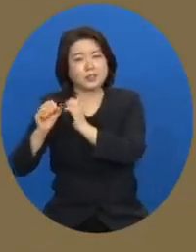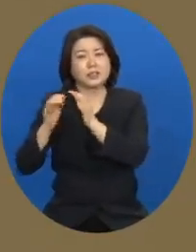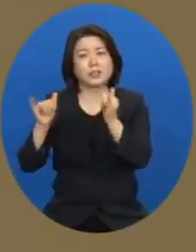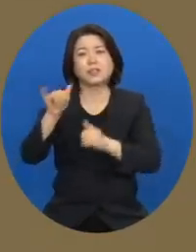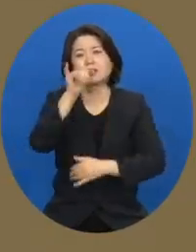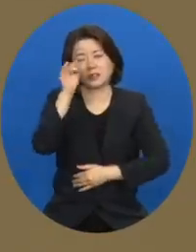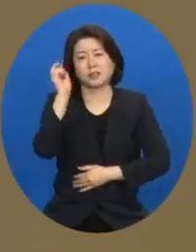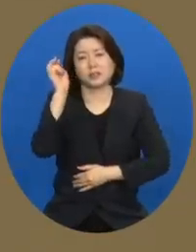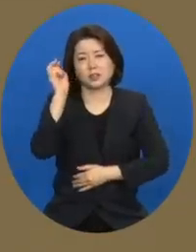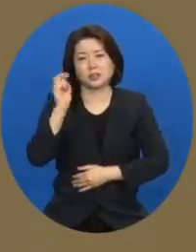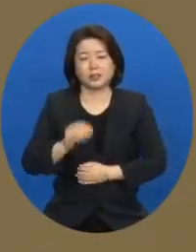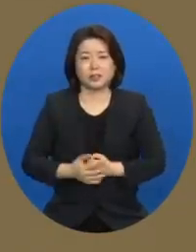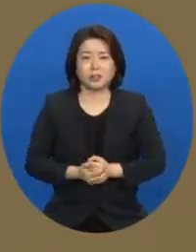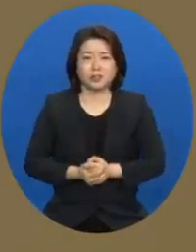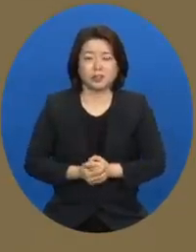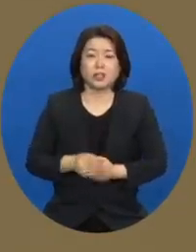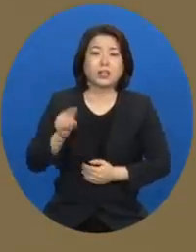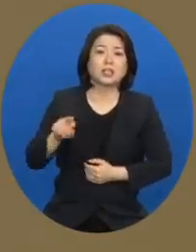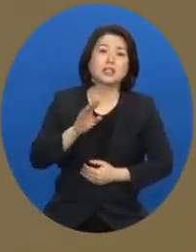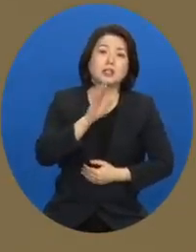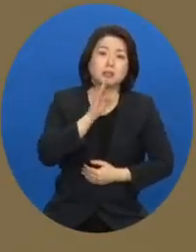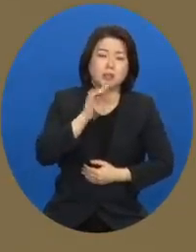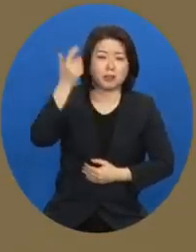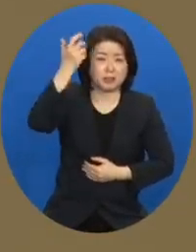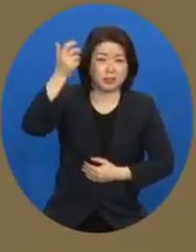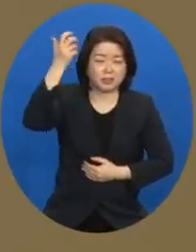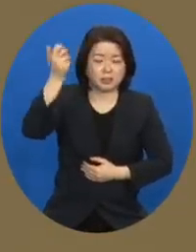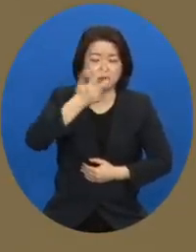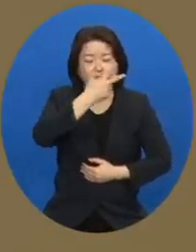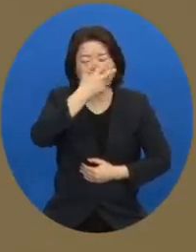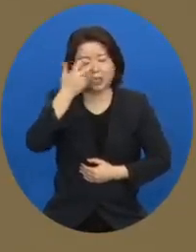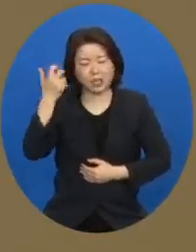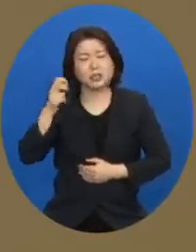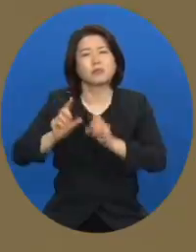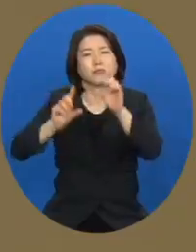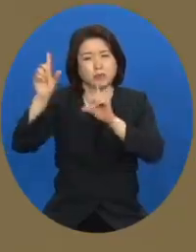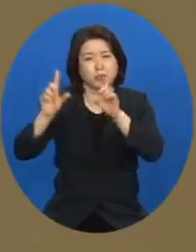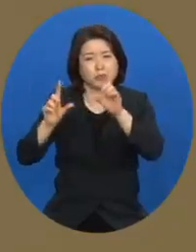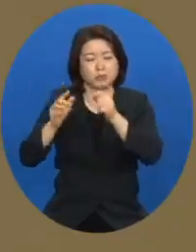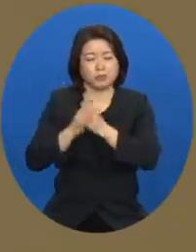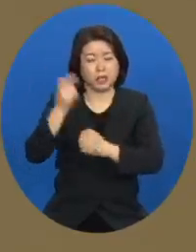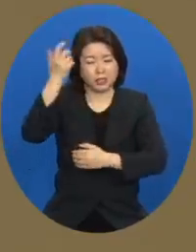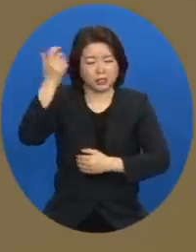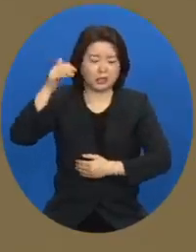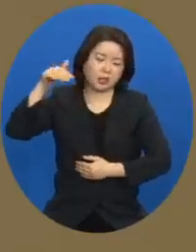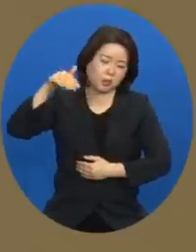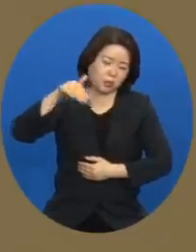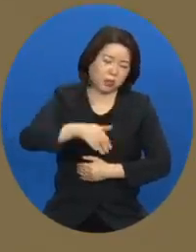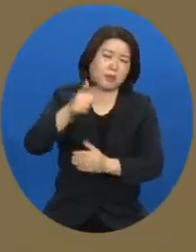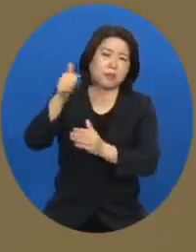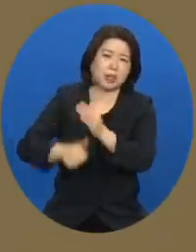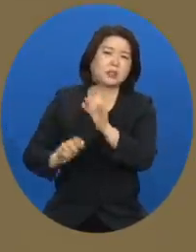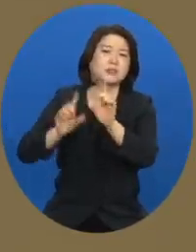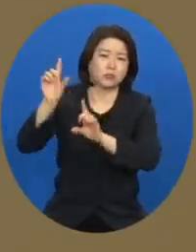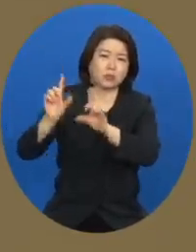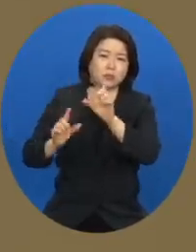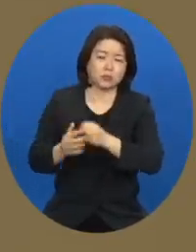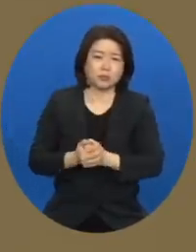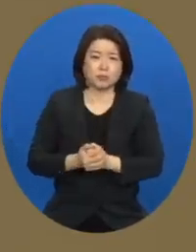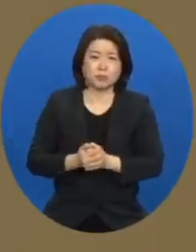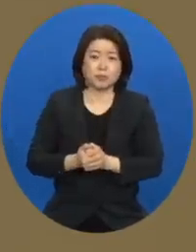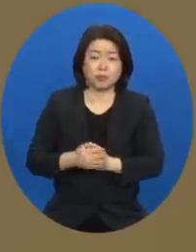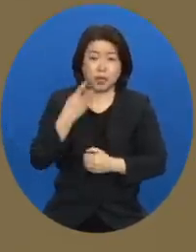거예요. 그게 바로 영적으로 잠이 들어버렸고 영적인 침체에 빠져버린 겁니다.